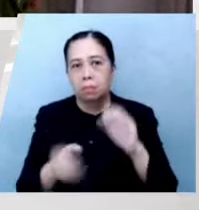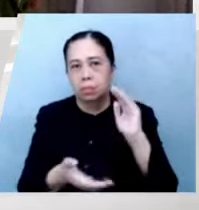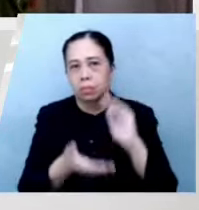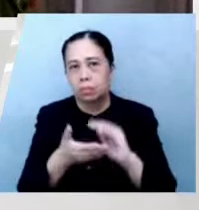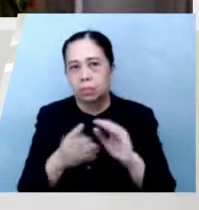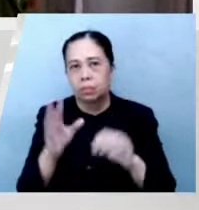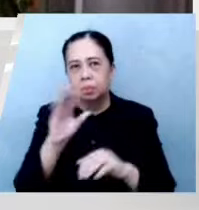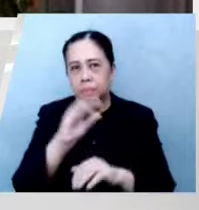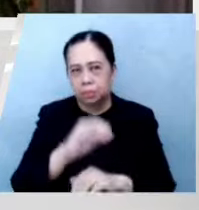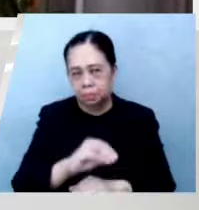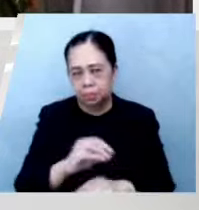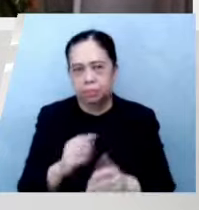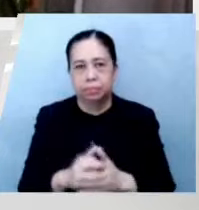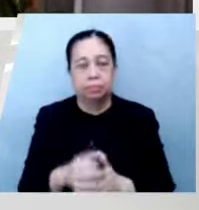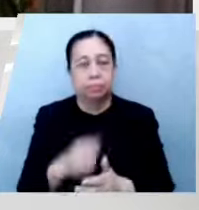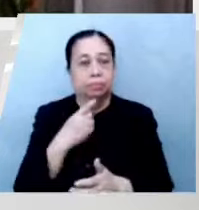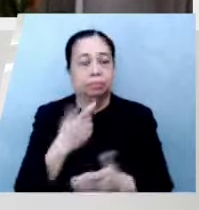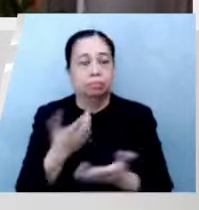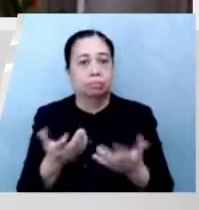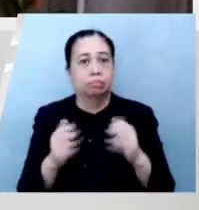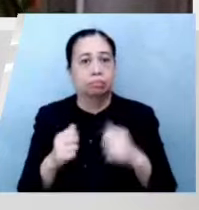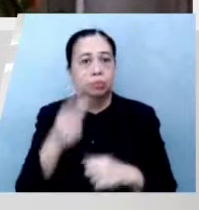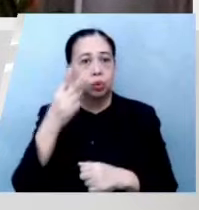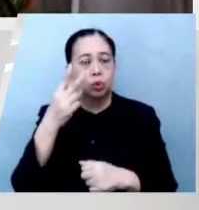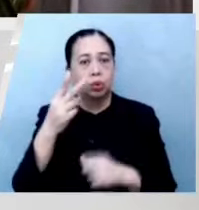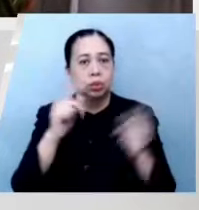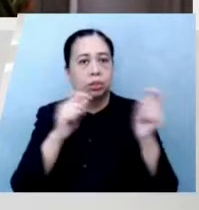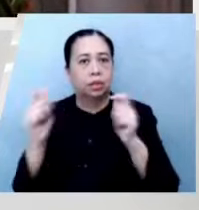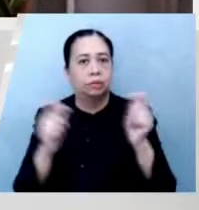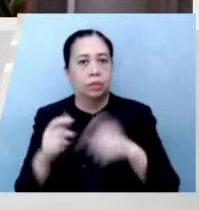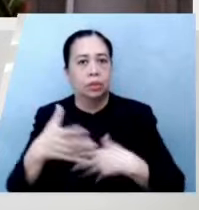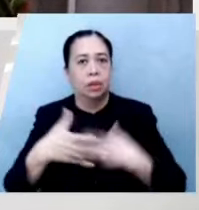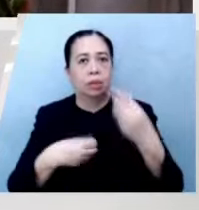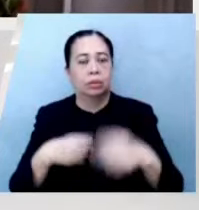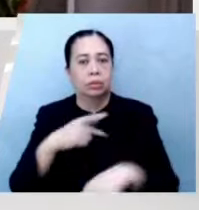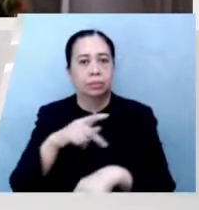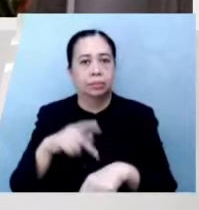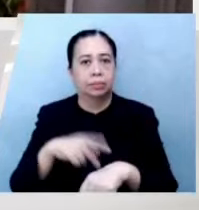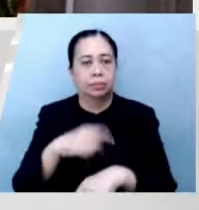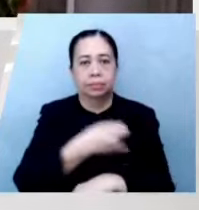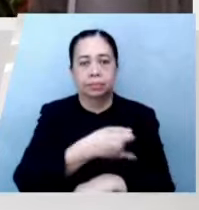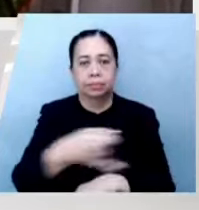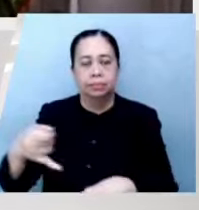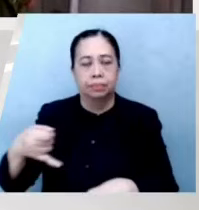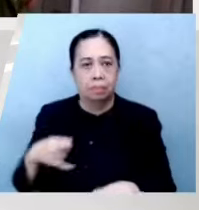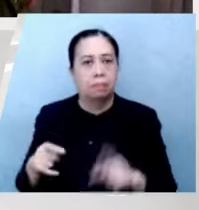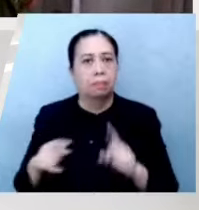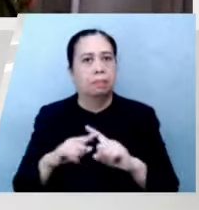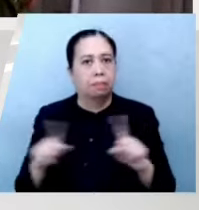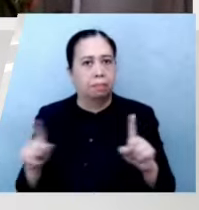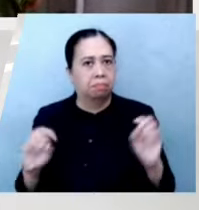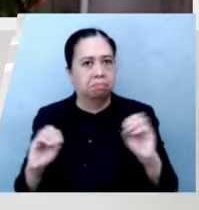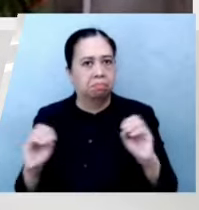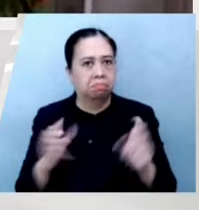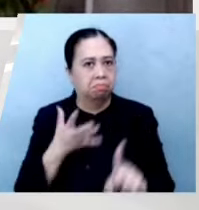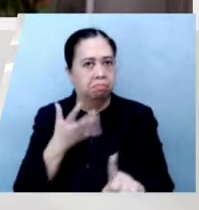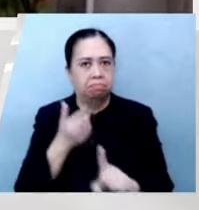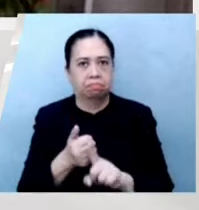ng gabi. Ayon sa PAGASA, may dalawang bagyo sa labas ng Philippine Area of Responsibility pero walang direktang